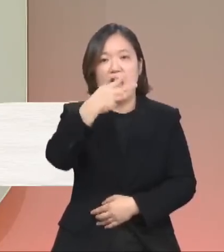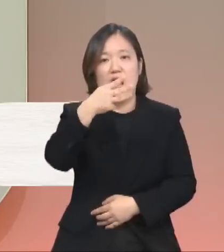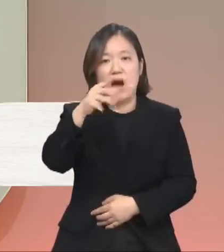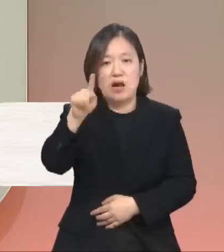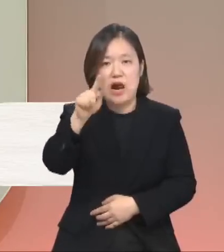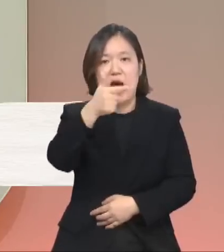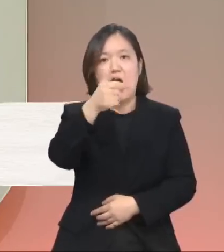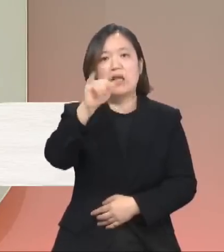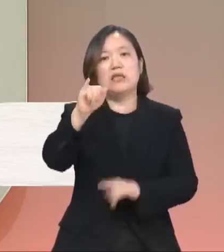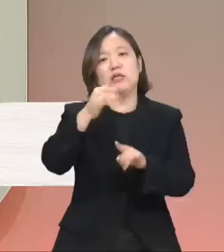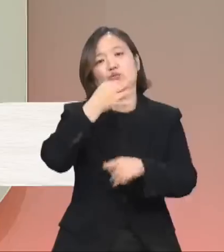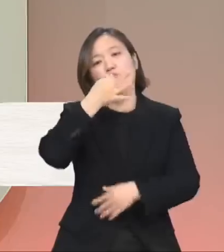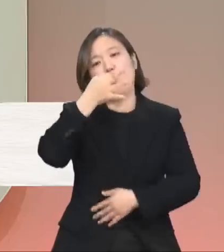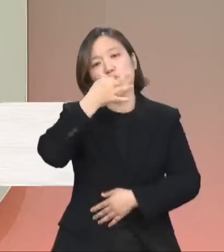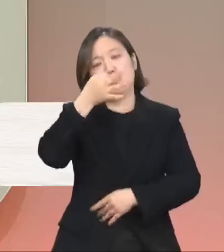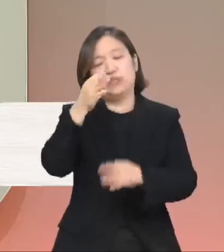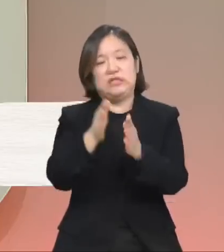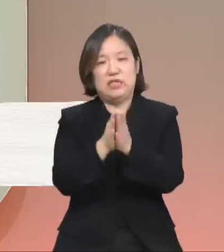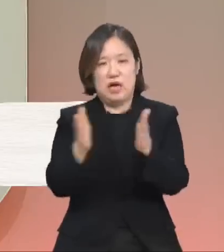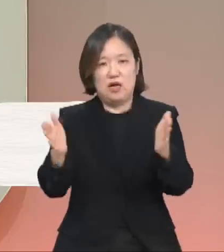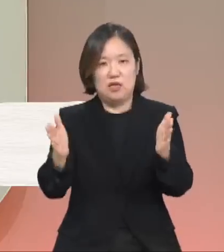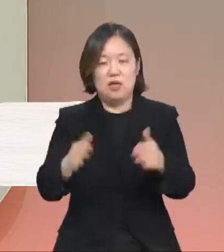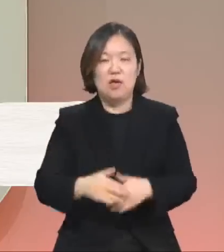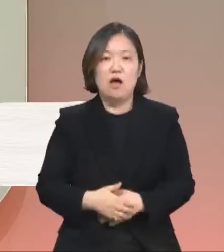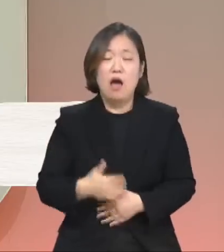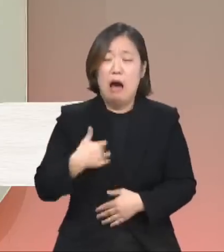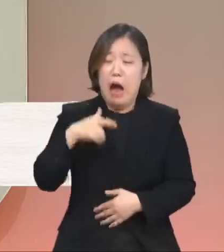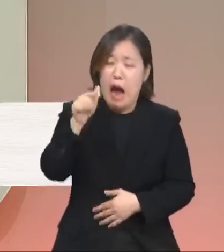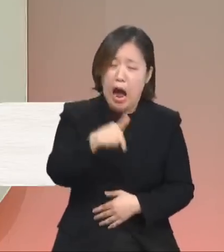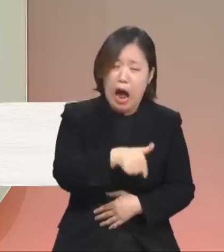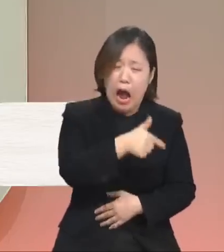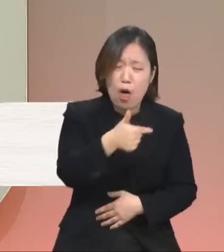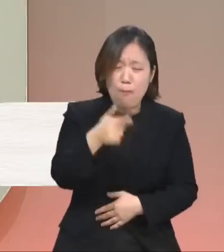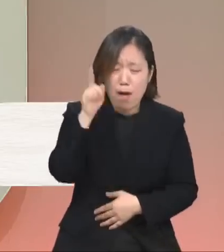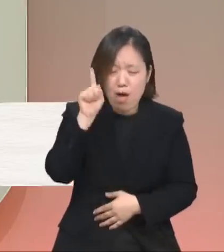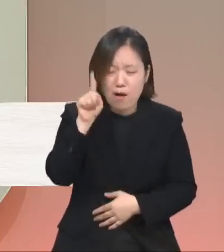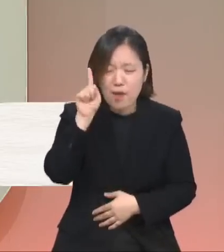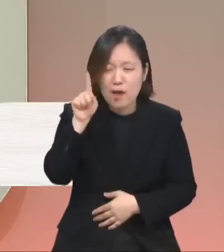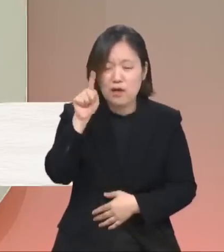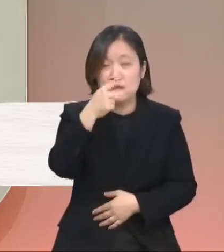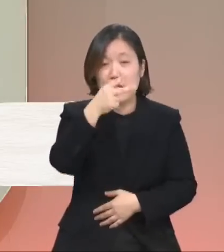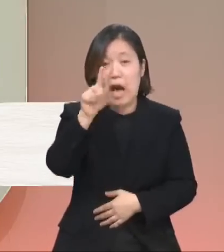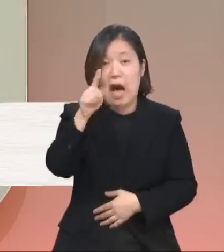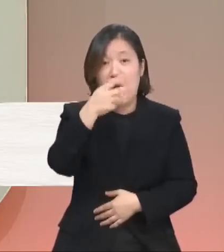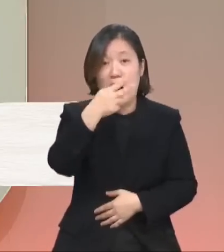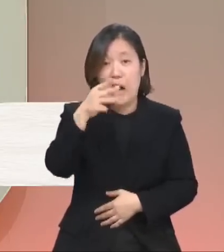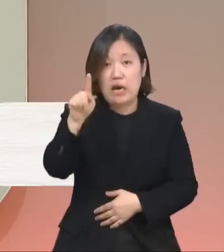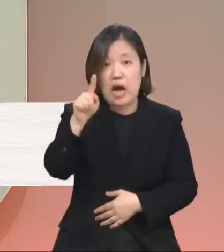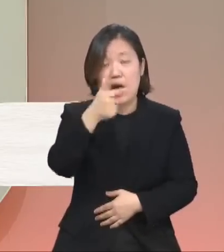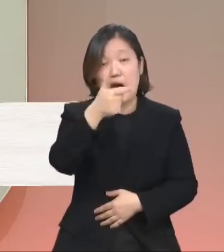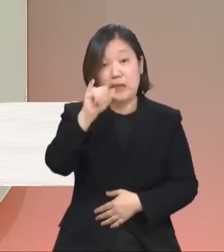그날부터 저는 하루에 매일 다른 일을 100번